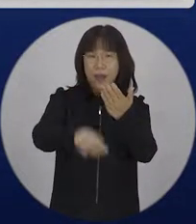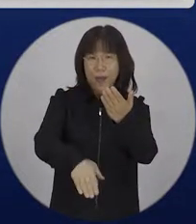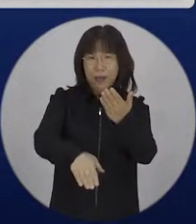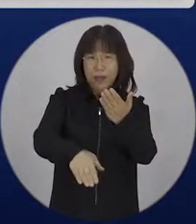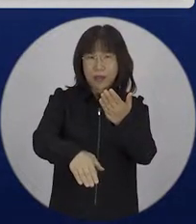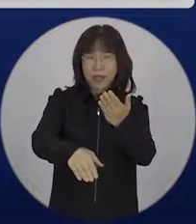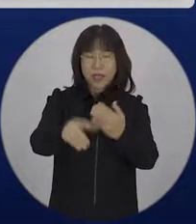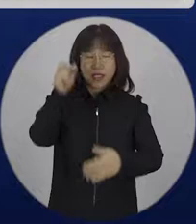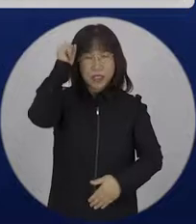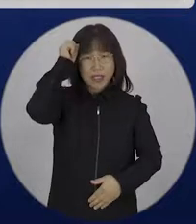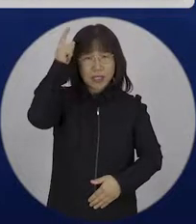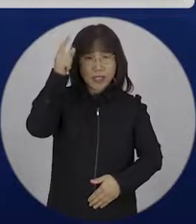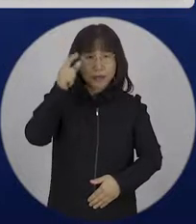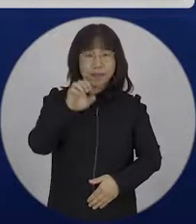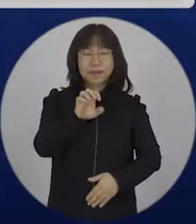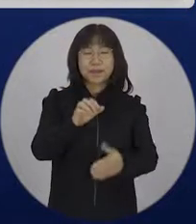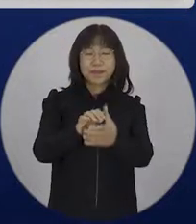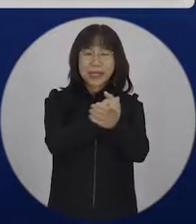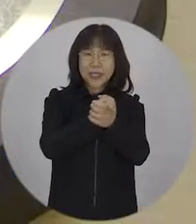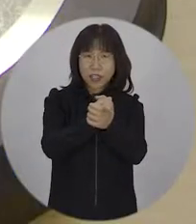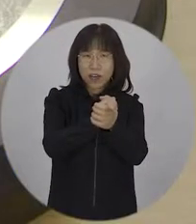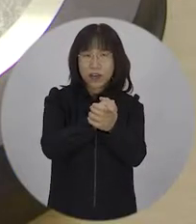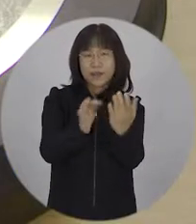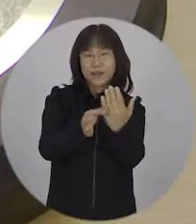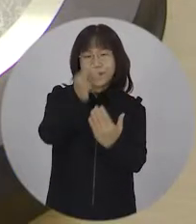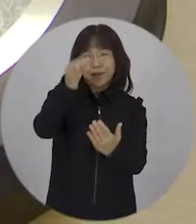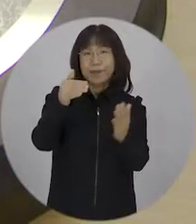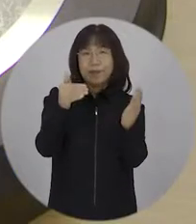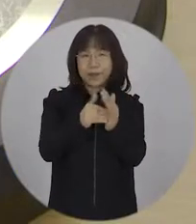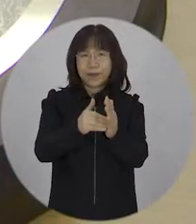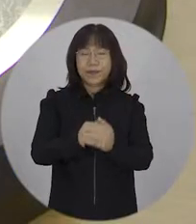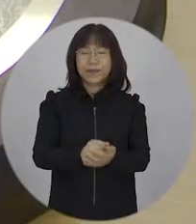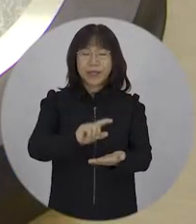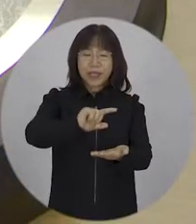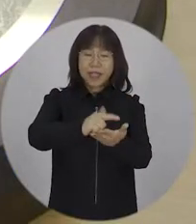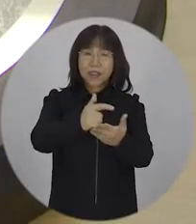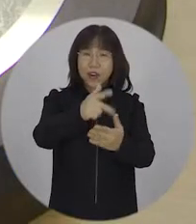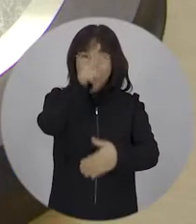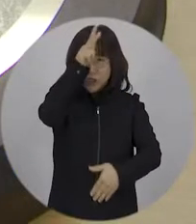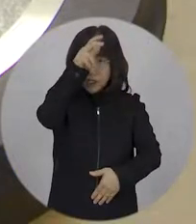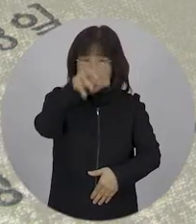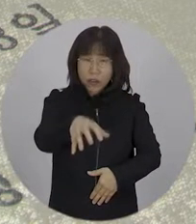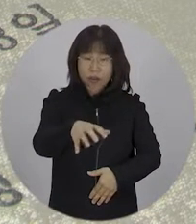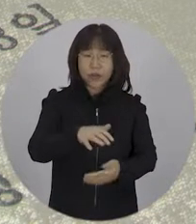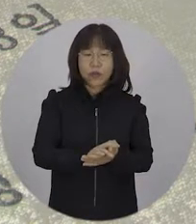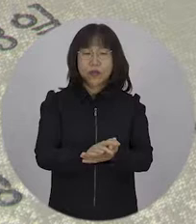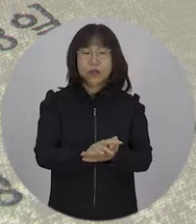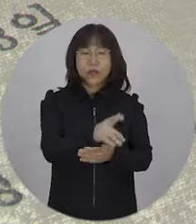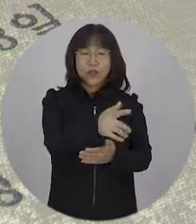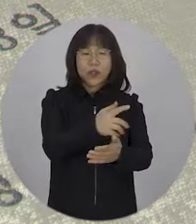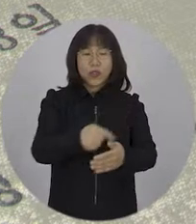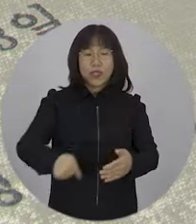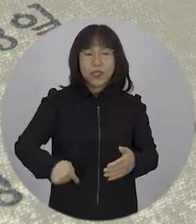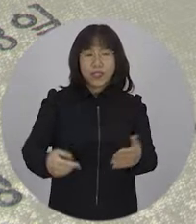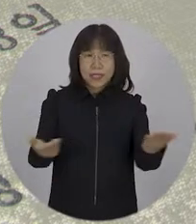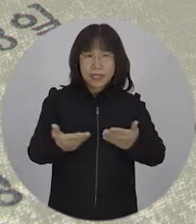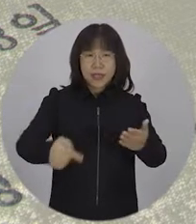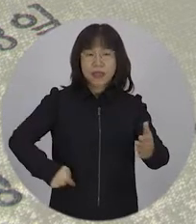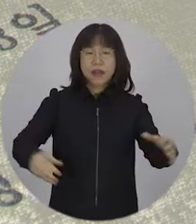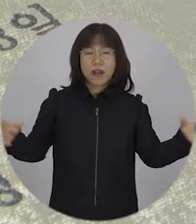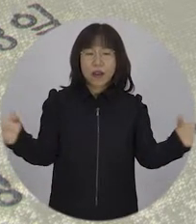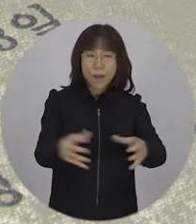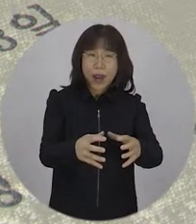으뜸 파트너에 선정됐습니다. 강서구는 강서경찰서와의 소나무센터 운영을 위한 업무 협약을